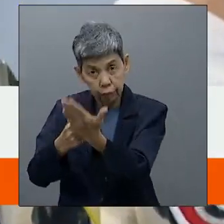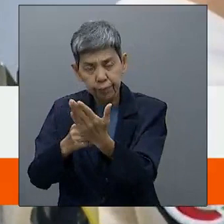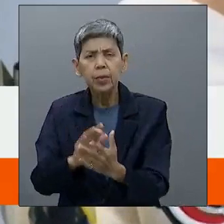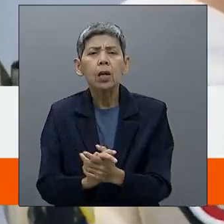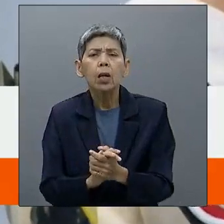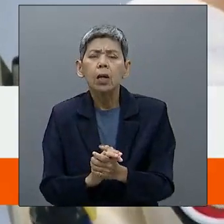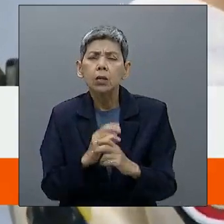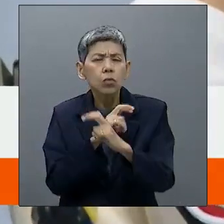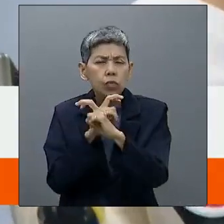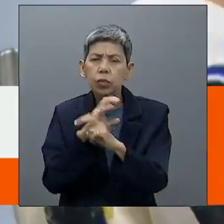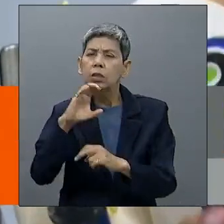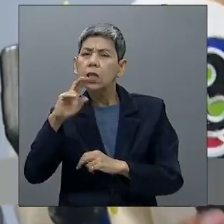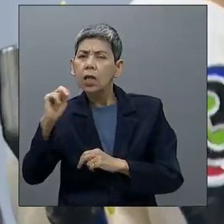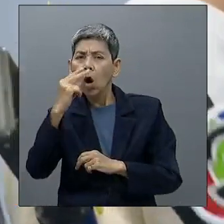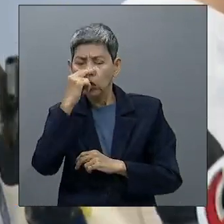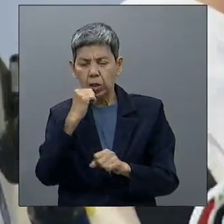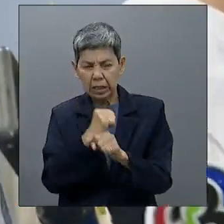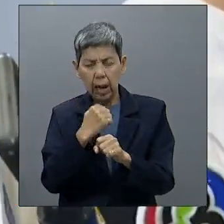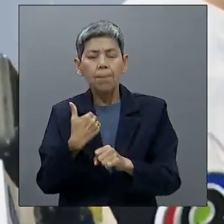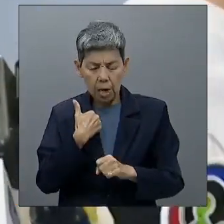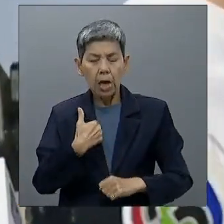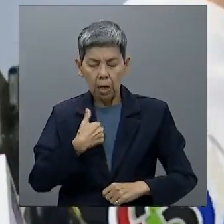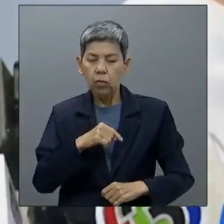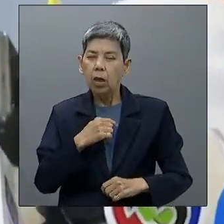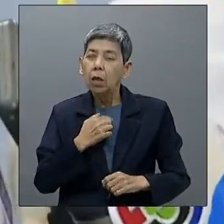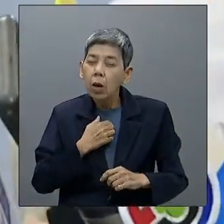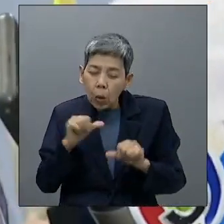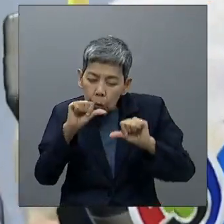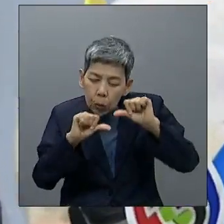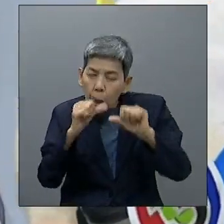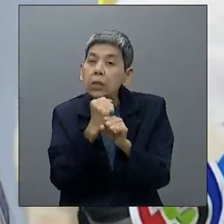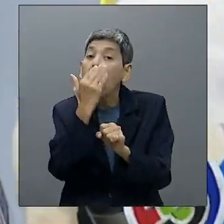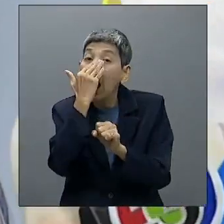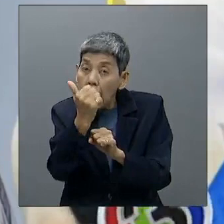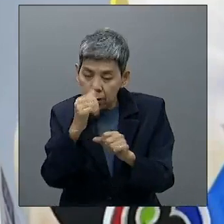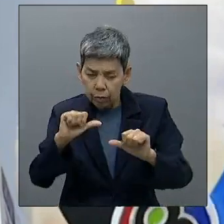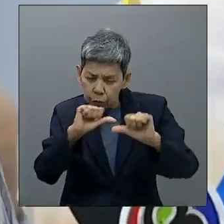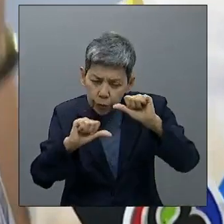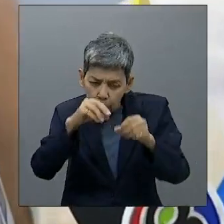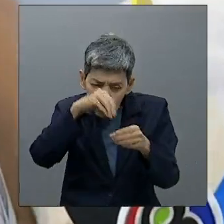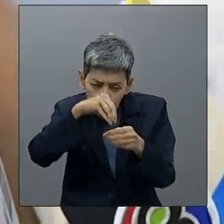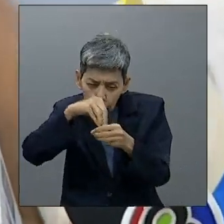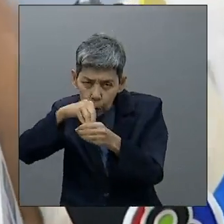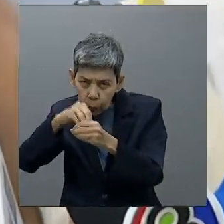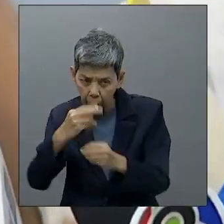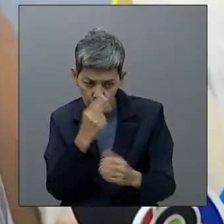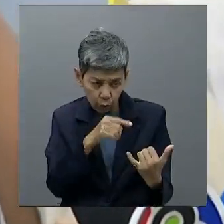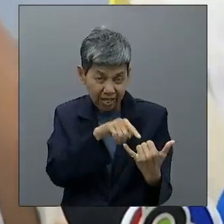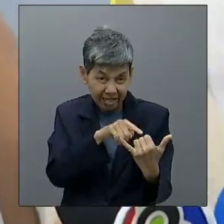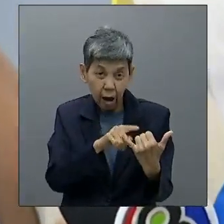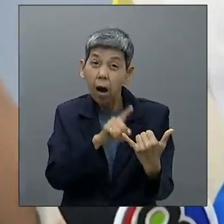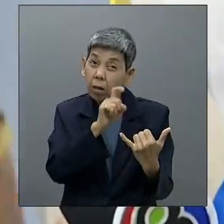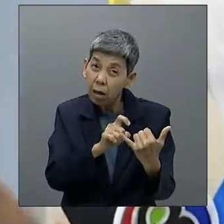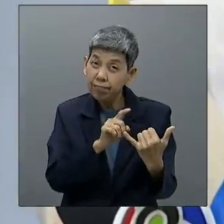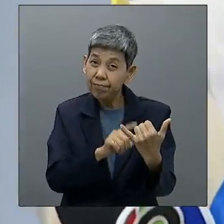ไซนาทั้งหมดนะครับต้องเรียนว่าเขาใช้ชัยนาททั้งหมดถามว่าใช้ใส่ทนายเพราะอะไรเพราะว่าจากการเอาสภาพศพให้ถึงแม้ว่า